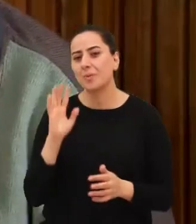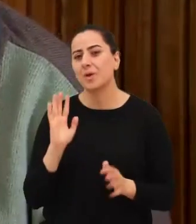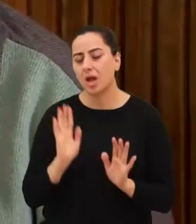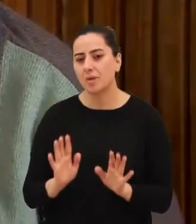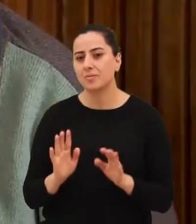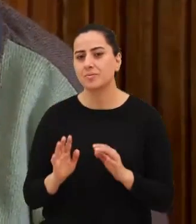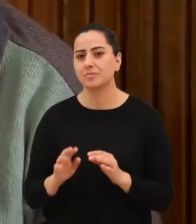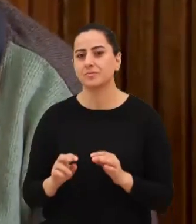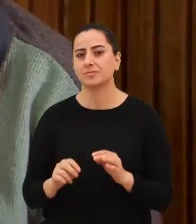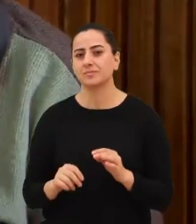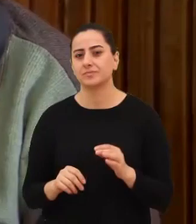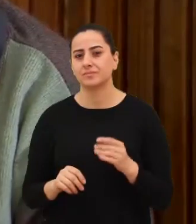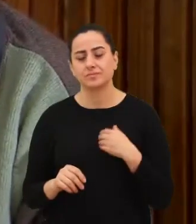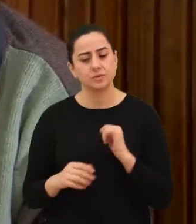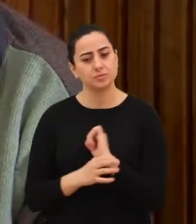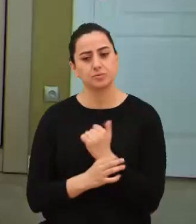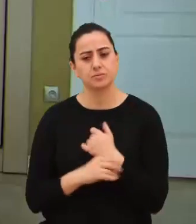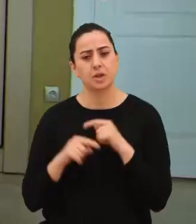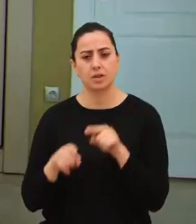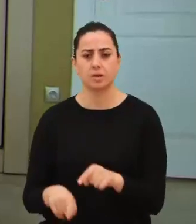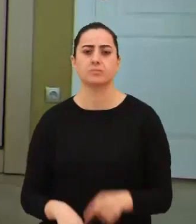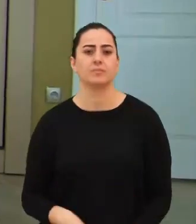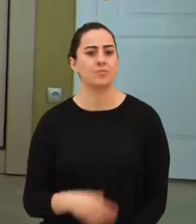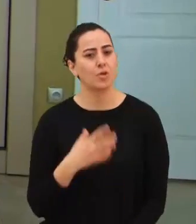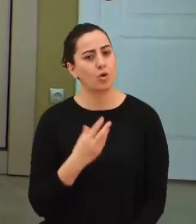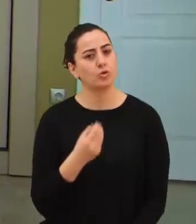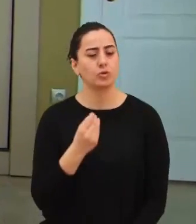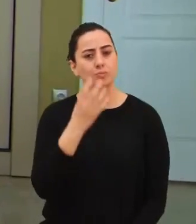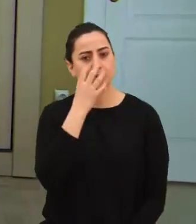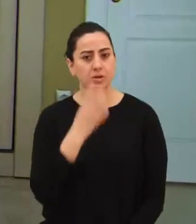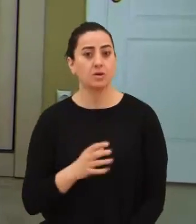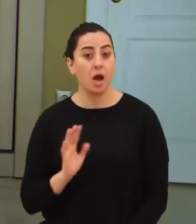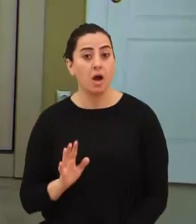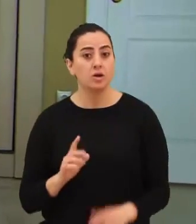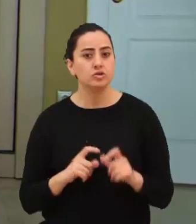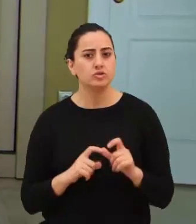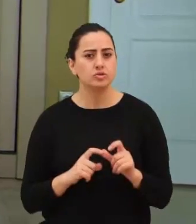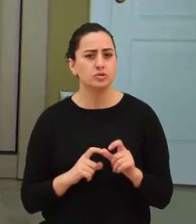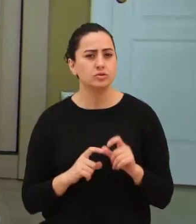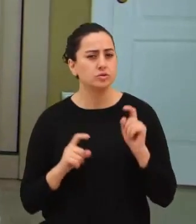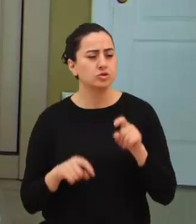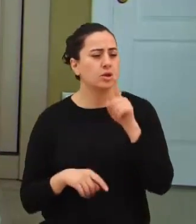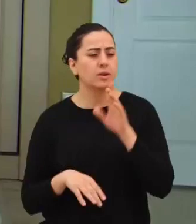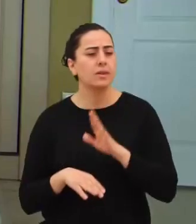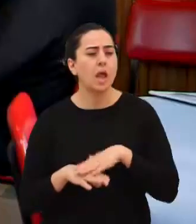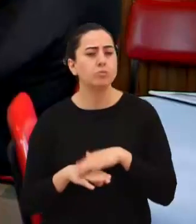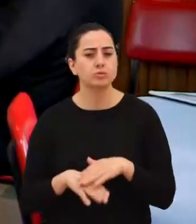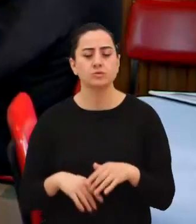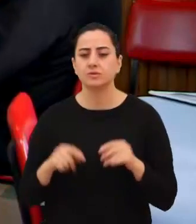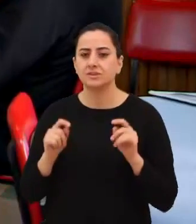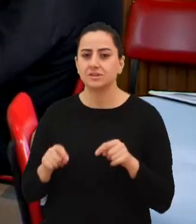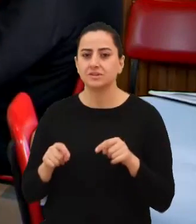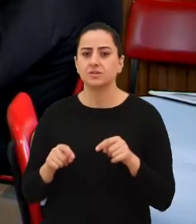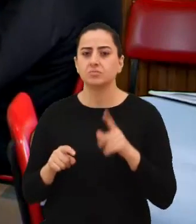teknik takipte üstüme yoktur Riyam Hanım. Tamam. Hadi göreyim seni Şükrü Efendi. Şükrü Efendi şu an ne yapıyor peki? Şu